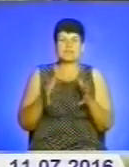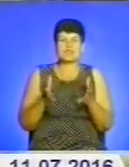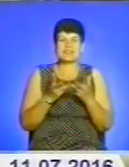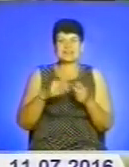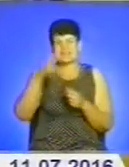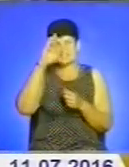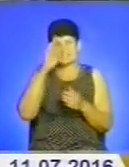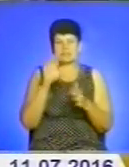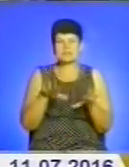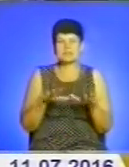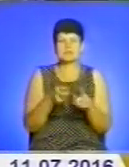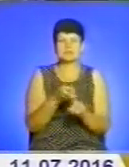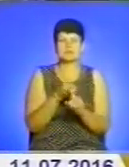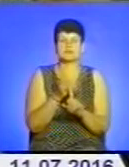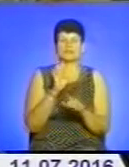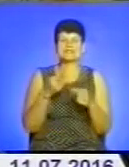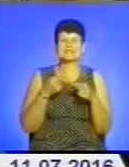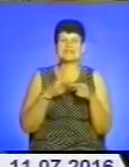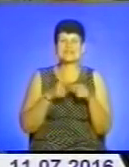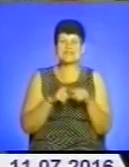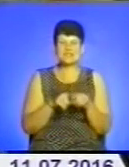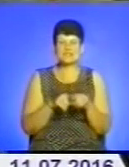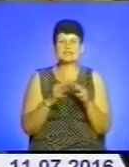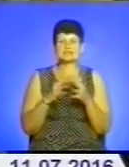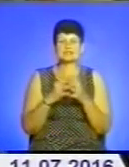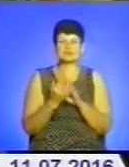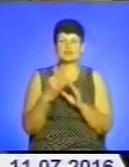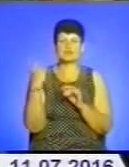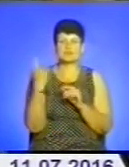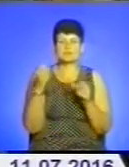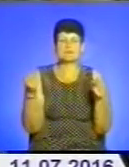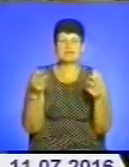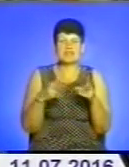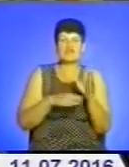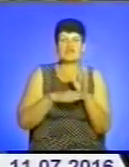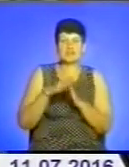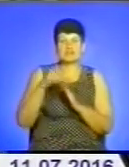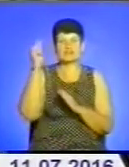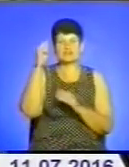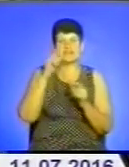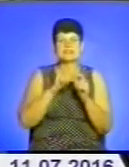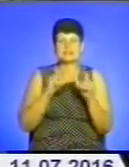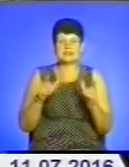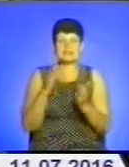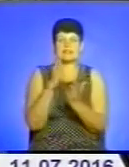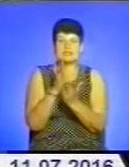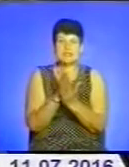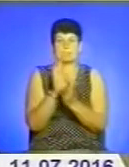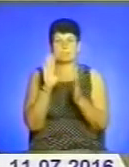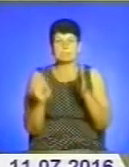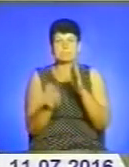місць в першу чергу стосуватиметься технічних та аграрних спеціальностей, а також вищих навчальних закладів, що знаходяться під